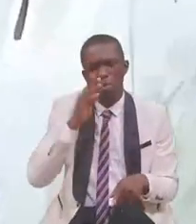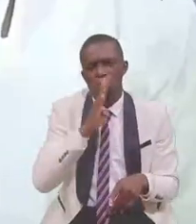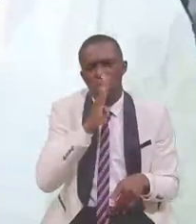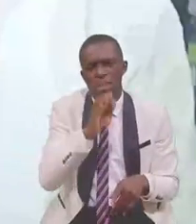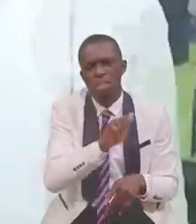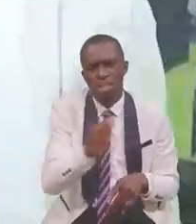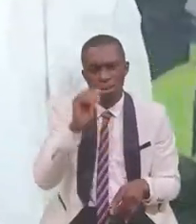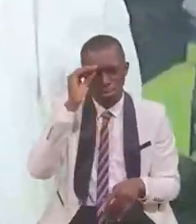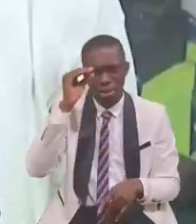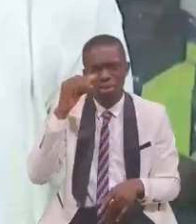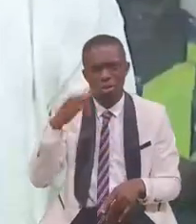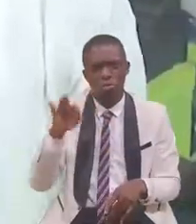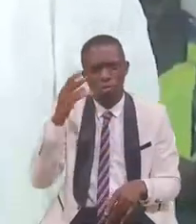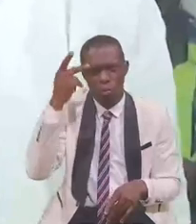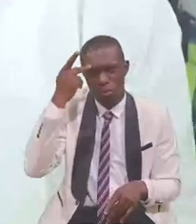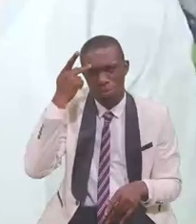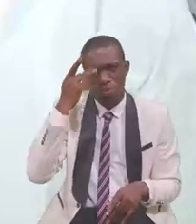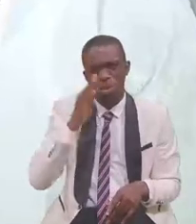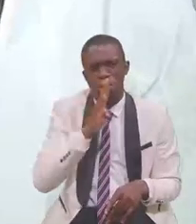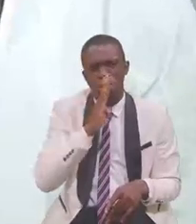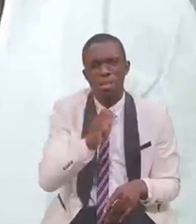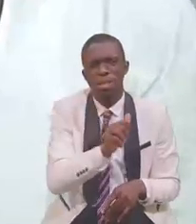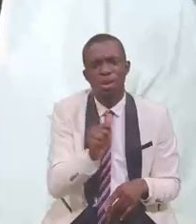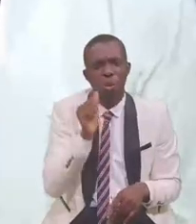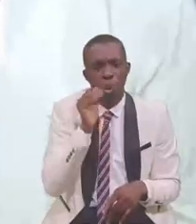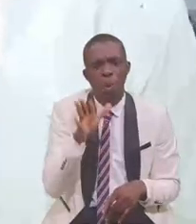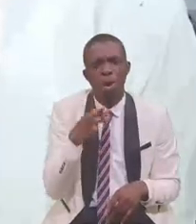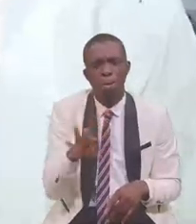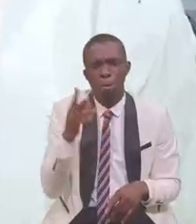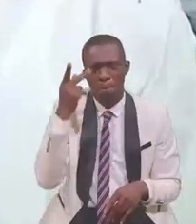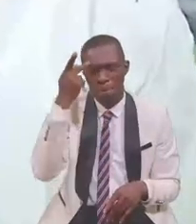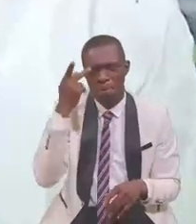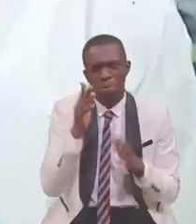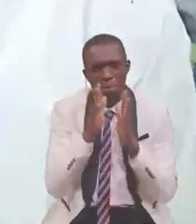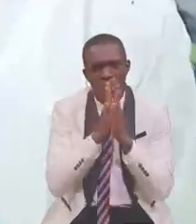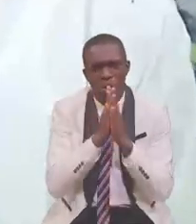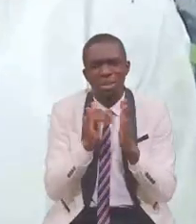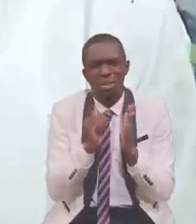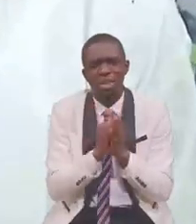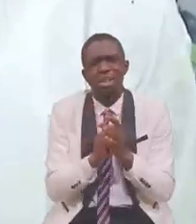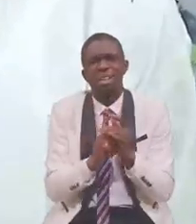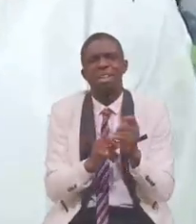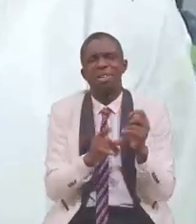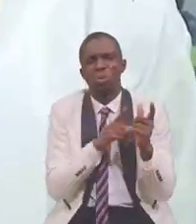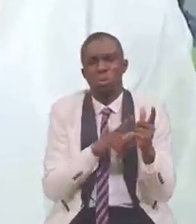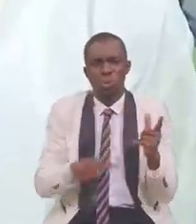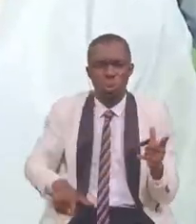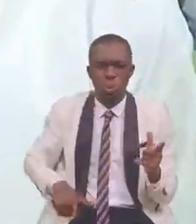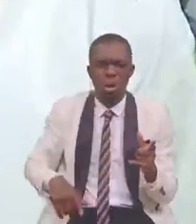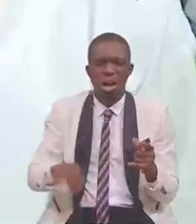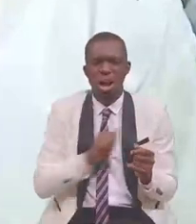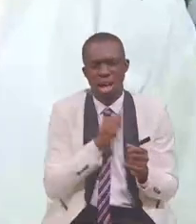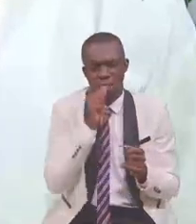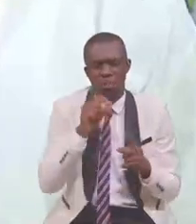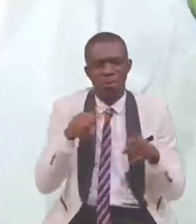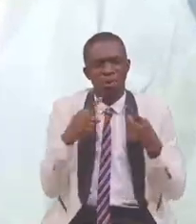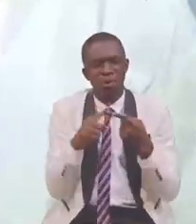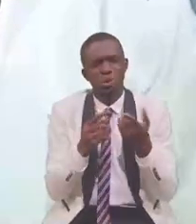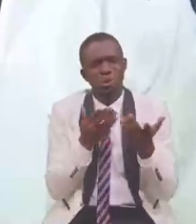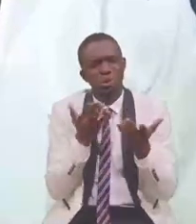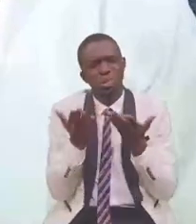Soyez un homme, une femme d'objectif. Dites au Seigneur, me voici ce jour. Je vais te servir. Me voici ce jour. Je vais obéir